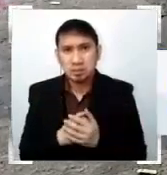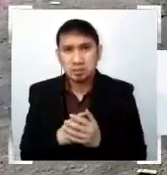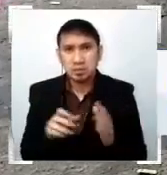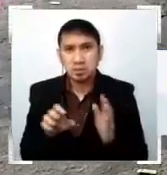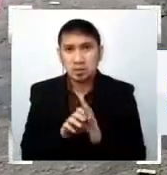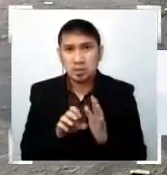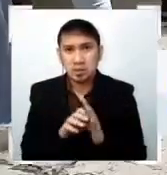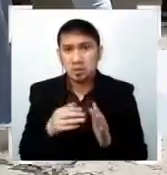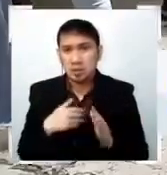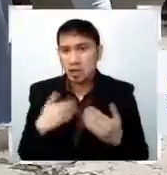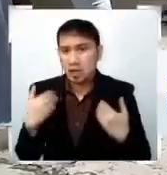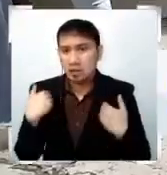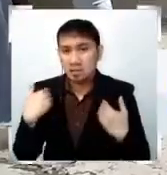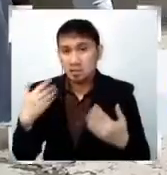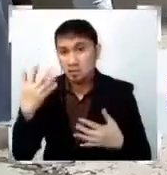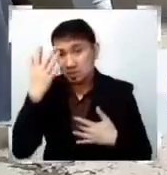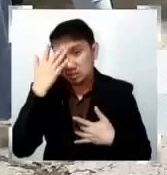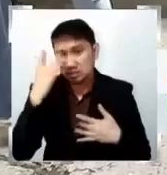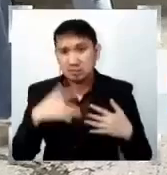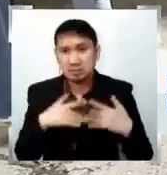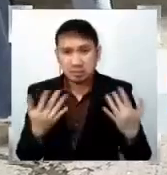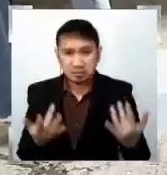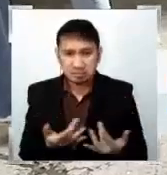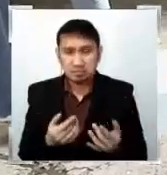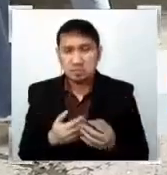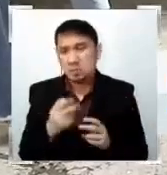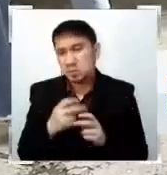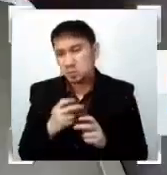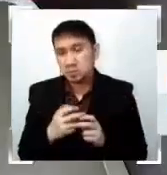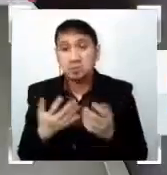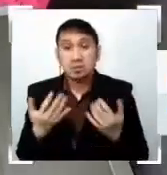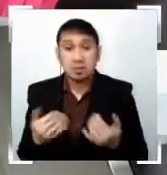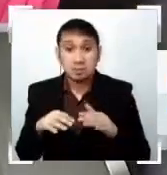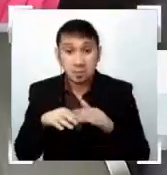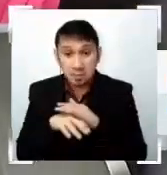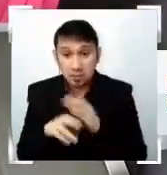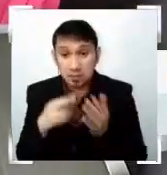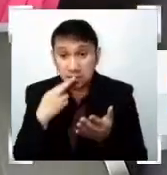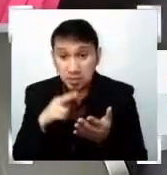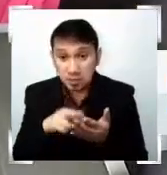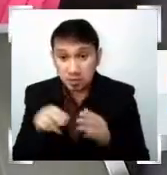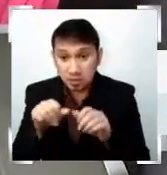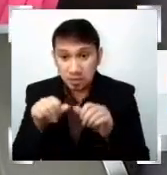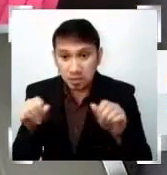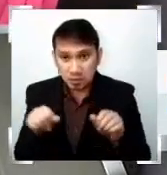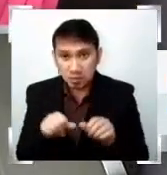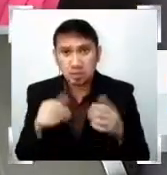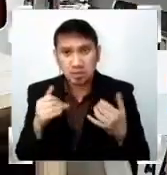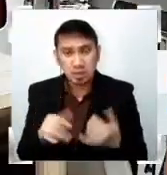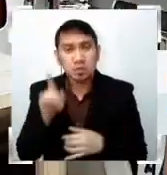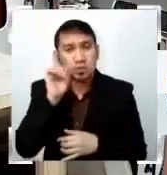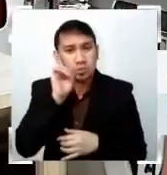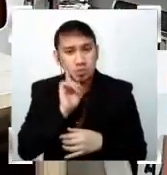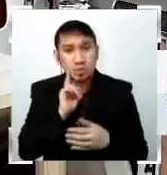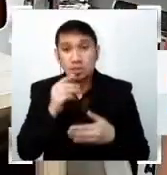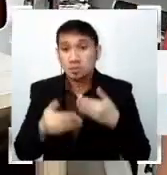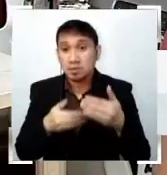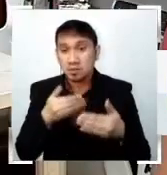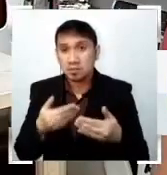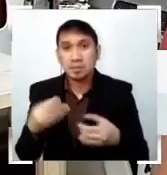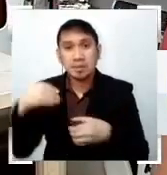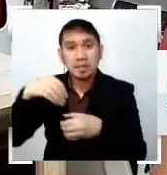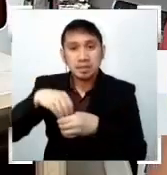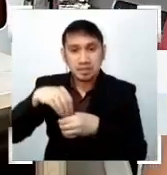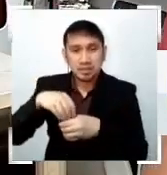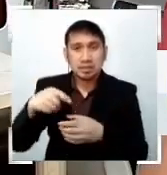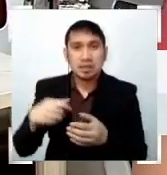ako sa puso. Kapag nakapasok naman sa registration area, smooth na ang proseso. Pagdating sa loob, step by